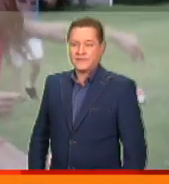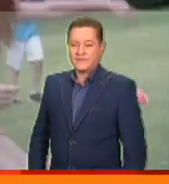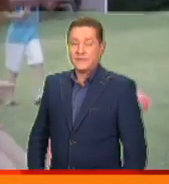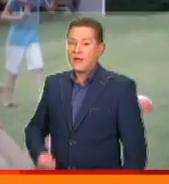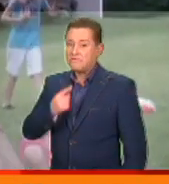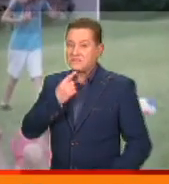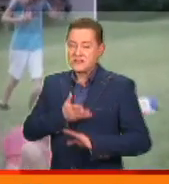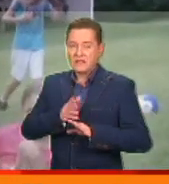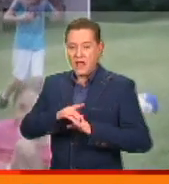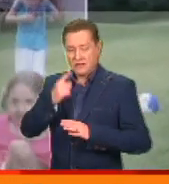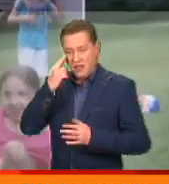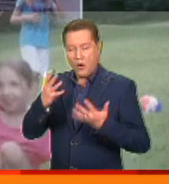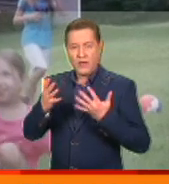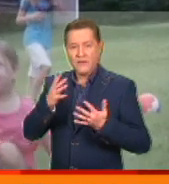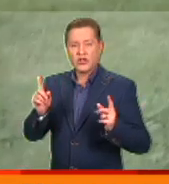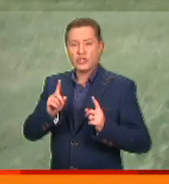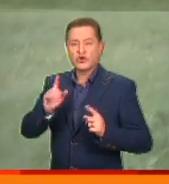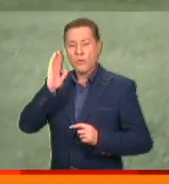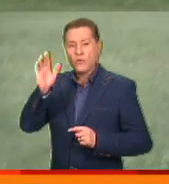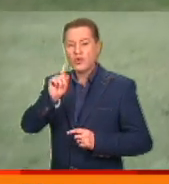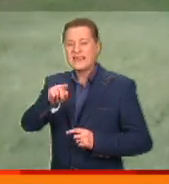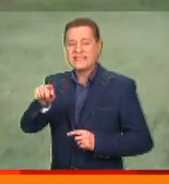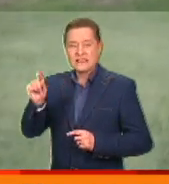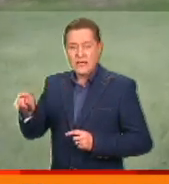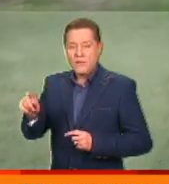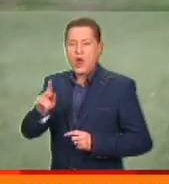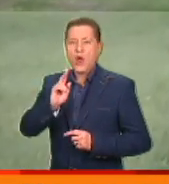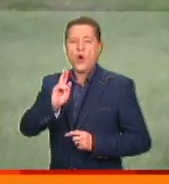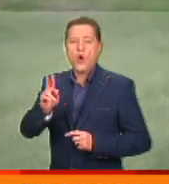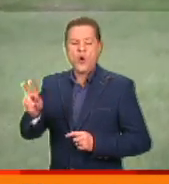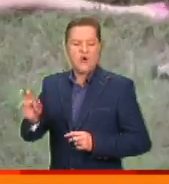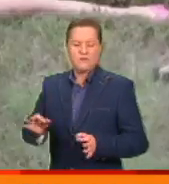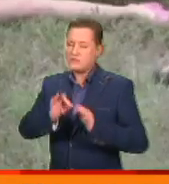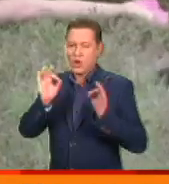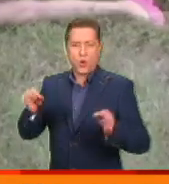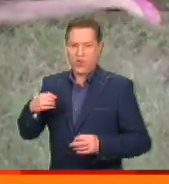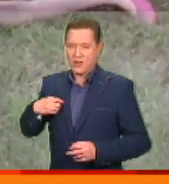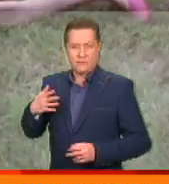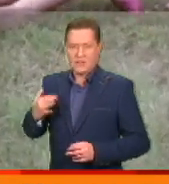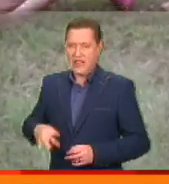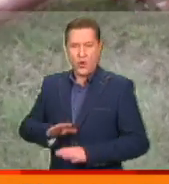Складно навіть уявити, що буде із тими, кого ніколи не всиновлять.